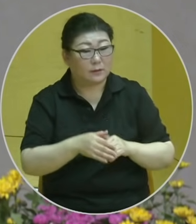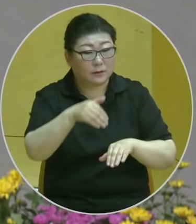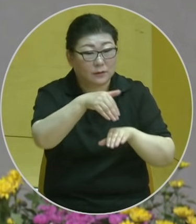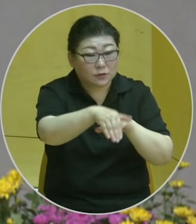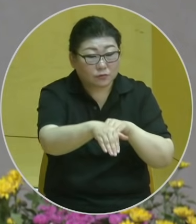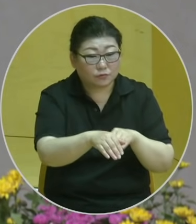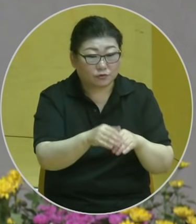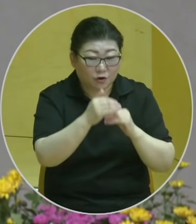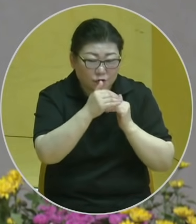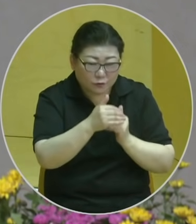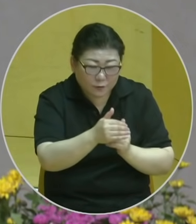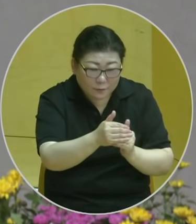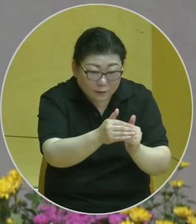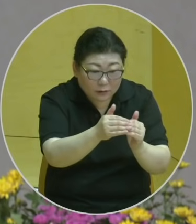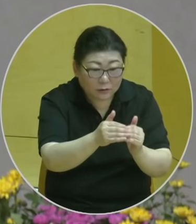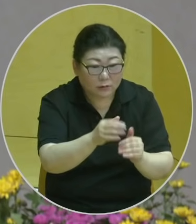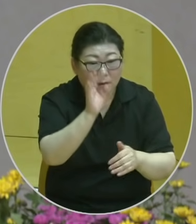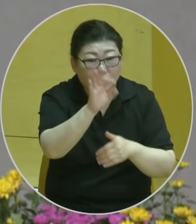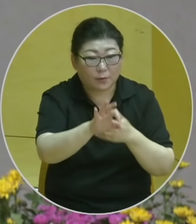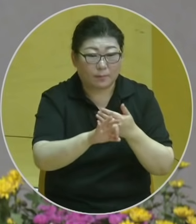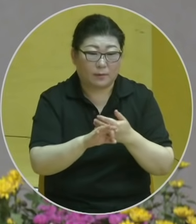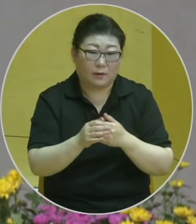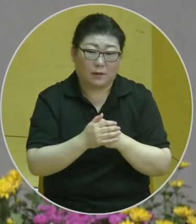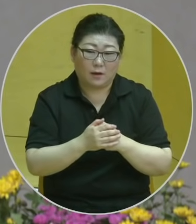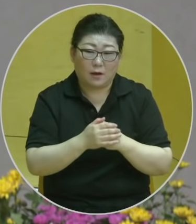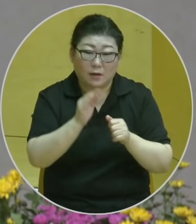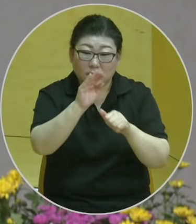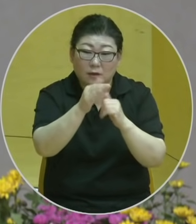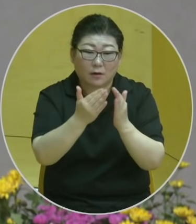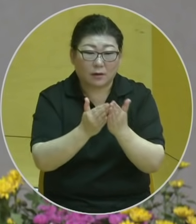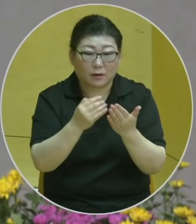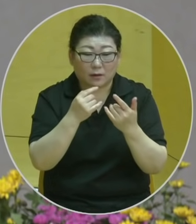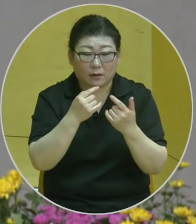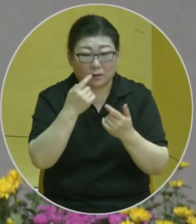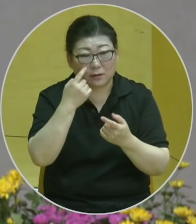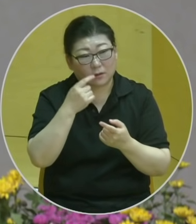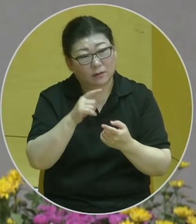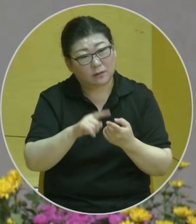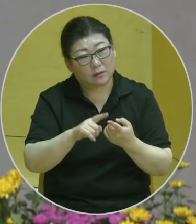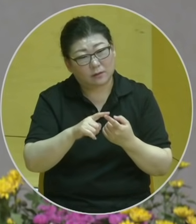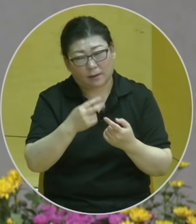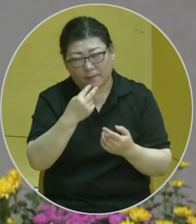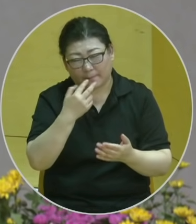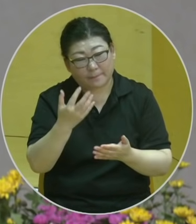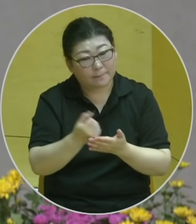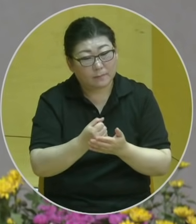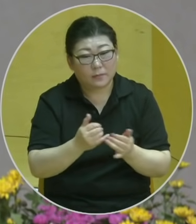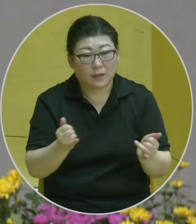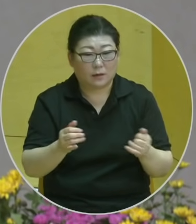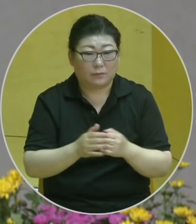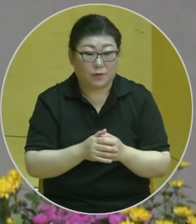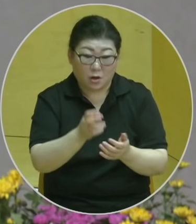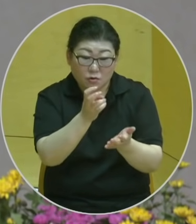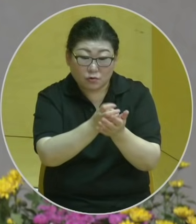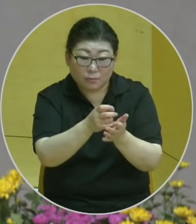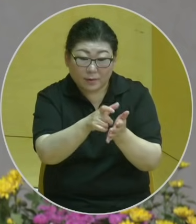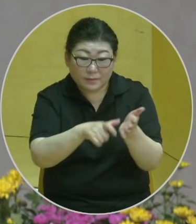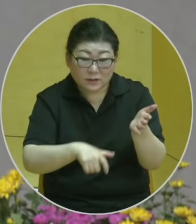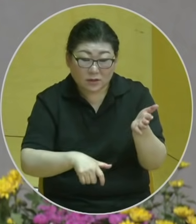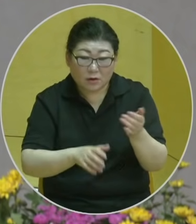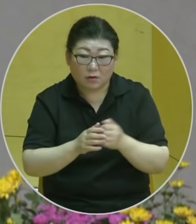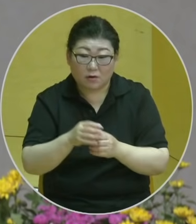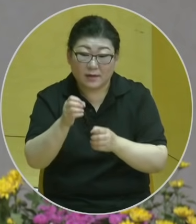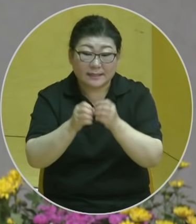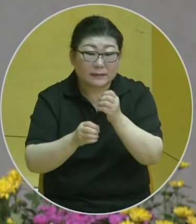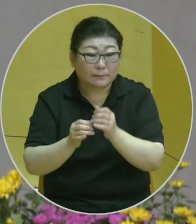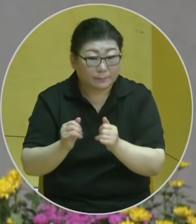사람이었습니다. 그리고 이 마태복음 보면 무려 100여 차례나 구약 성경을 인용하면서 율법서와 시편과 선지서